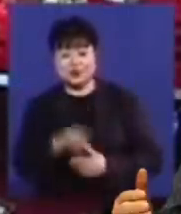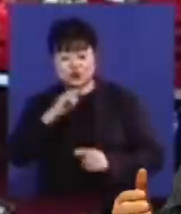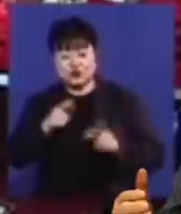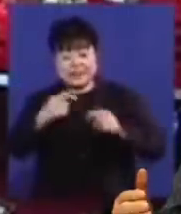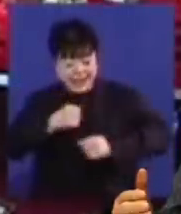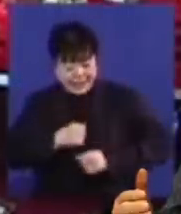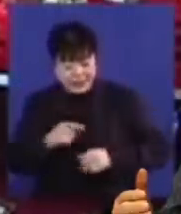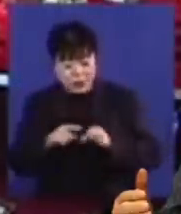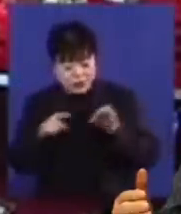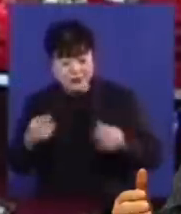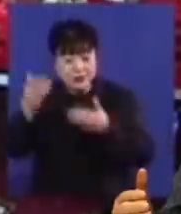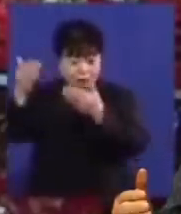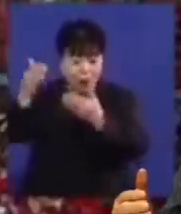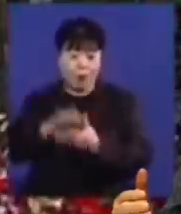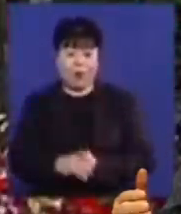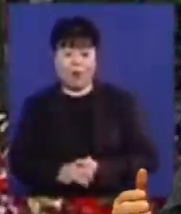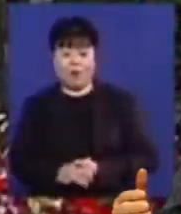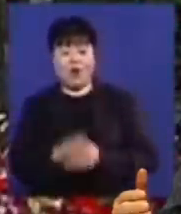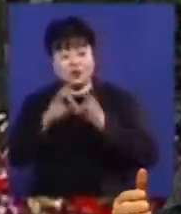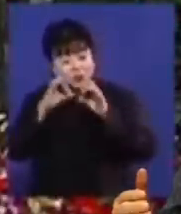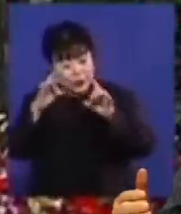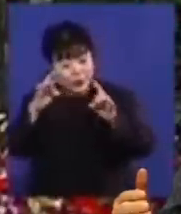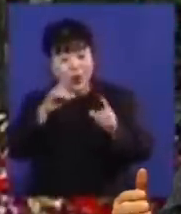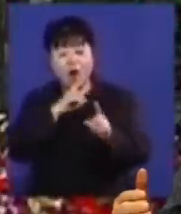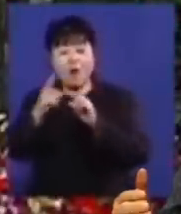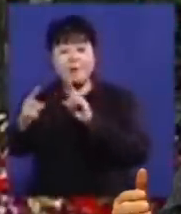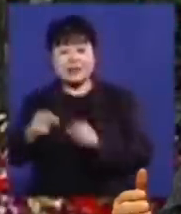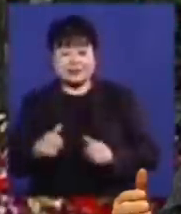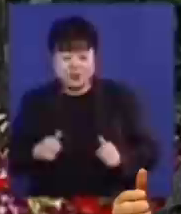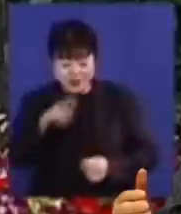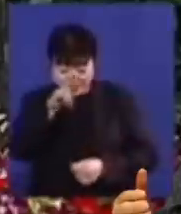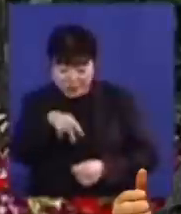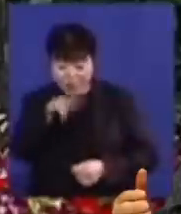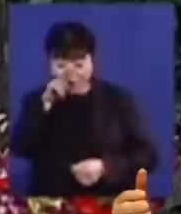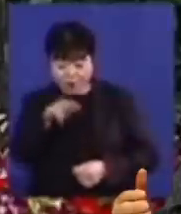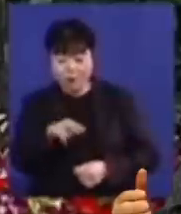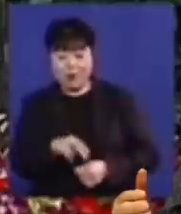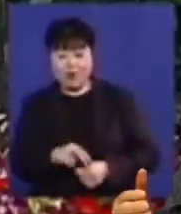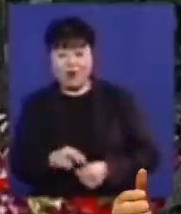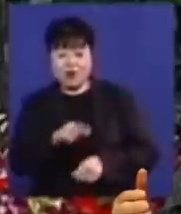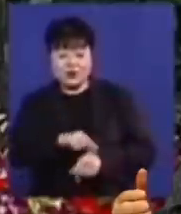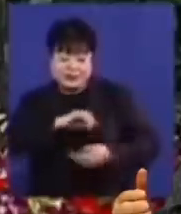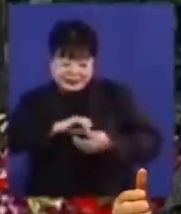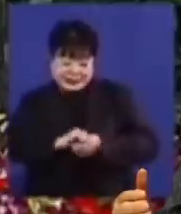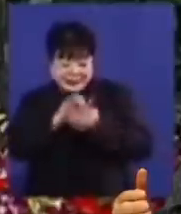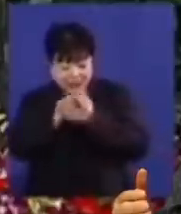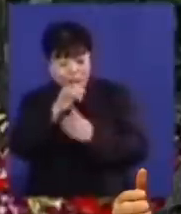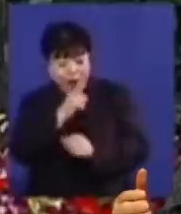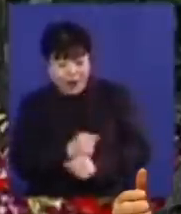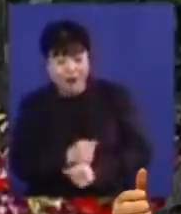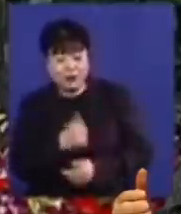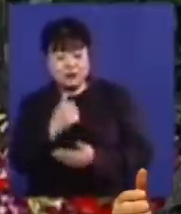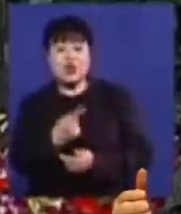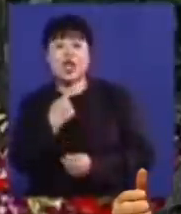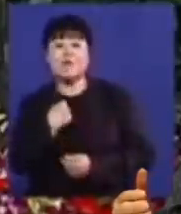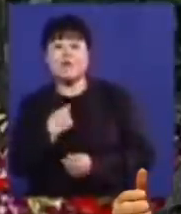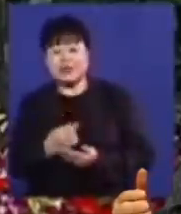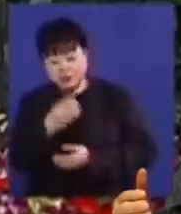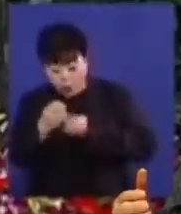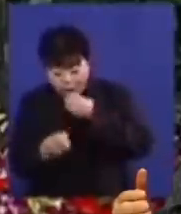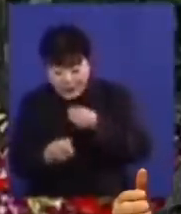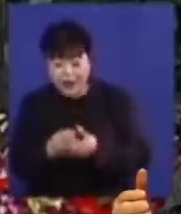성수주일과 십일조를 하고 전도하고 말씀 열심히 읽고 규칙적인 기도 생활을 하고 죄를 지었으면